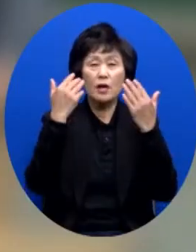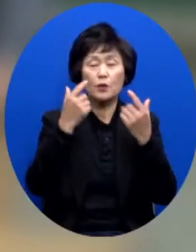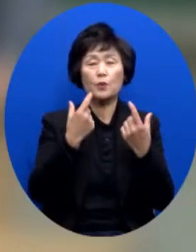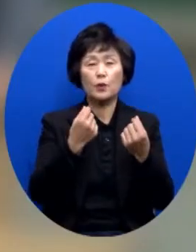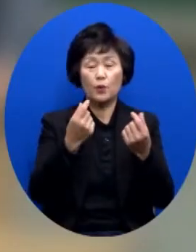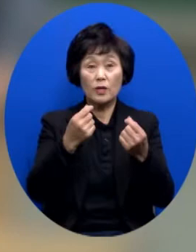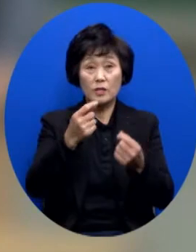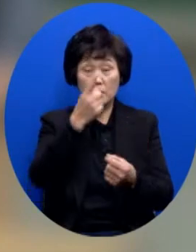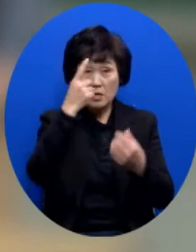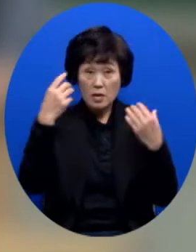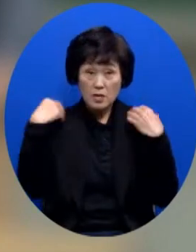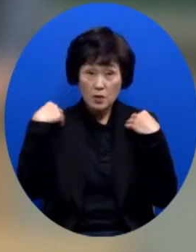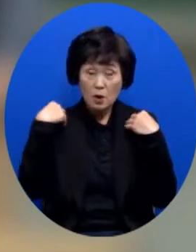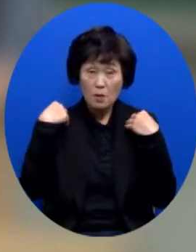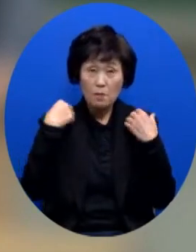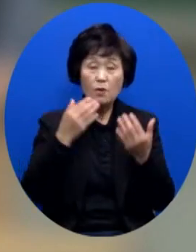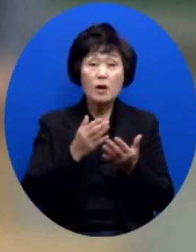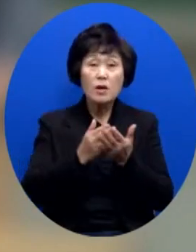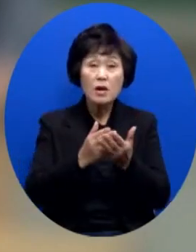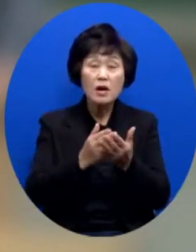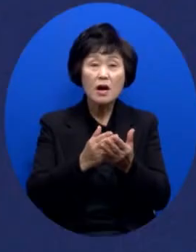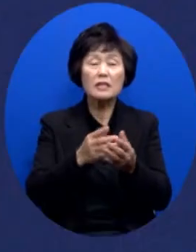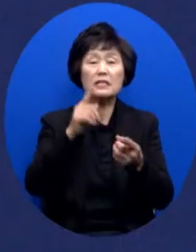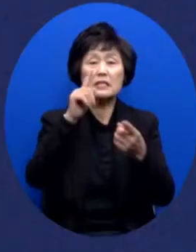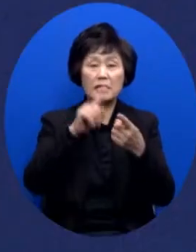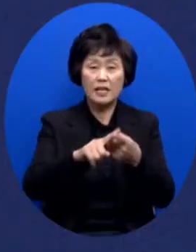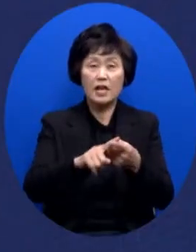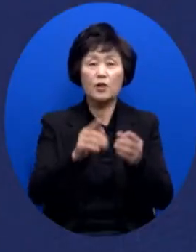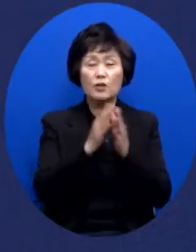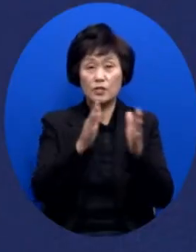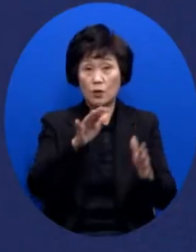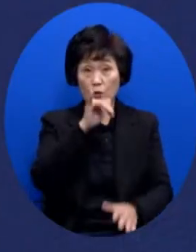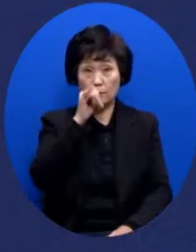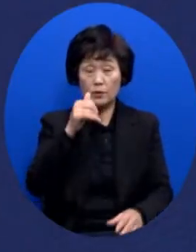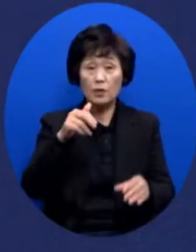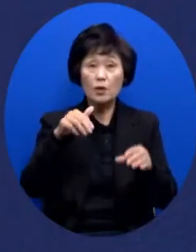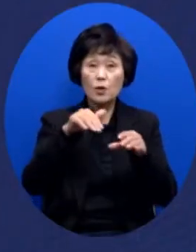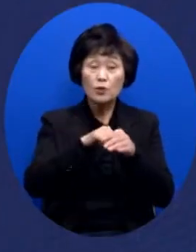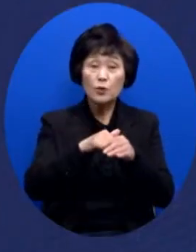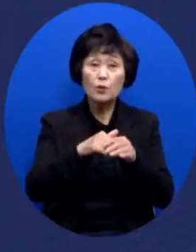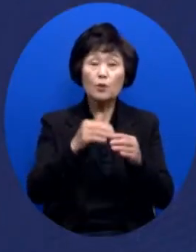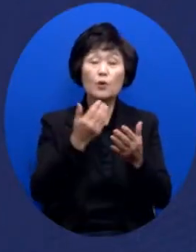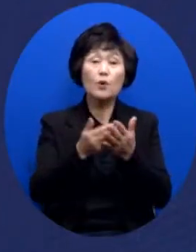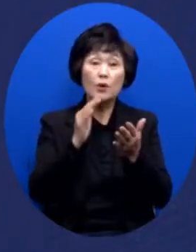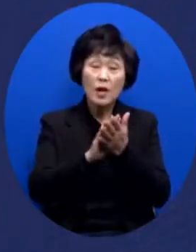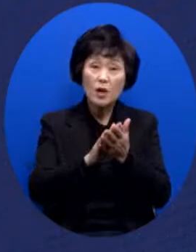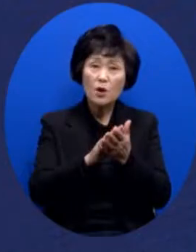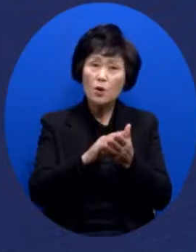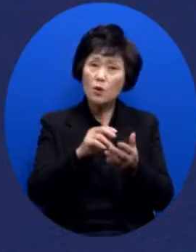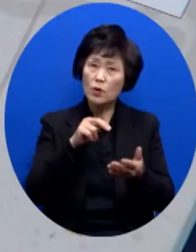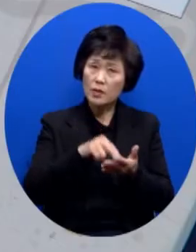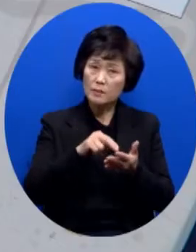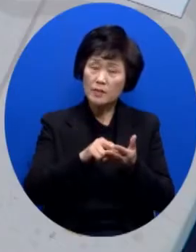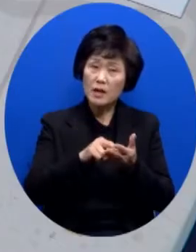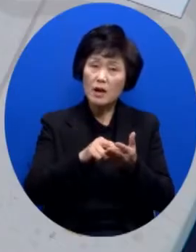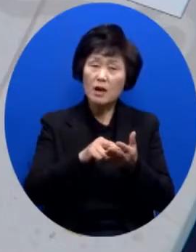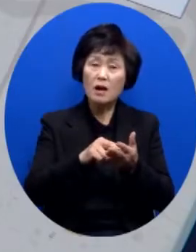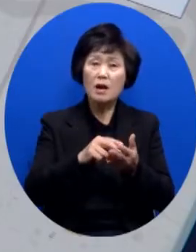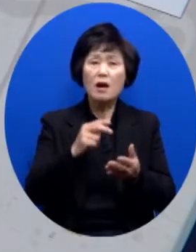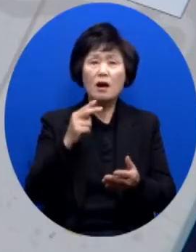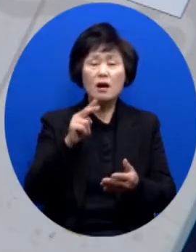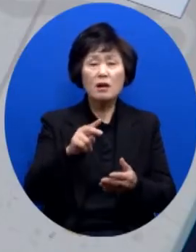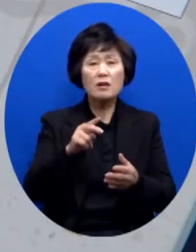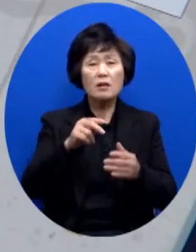제시하는 교육과정을 진행하고 있습니다 종교 교육의 경우 202 로 개정 교육과정을 통해